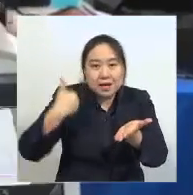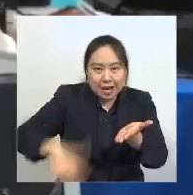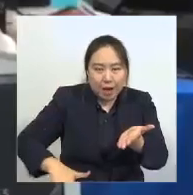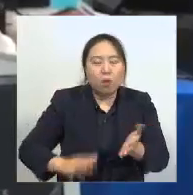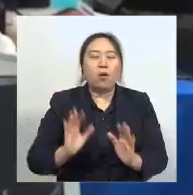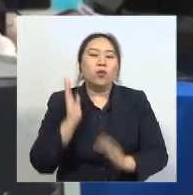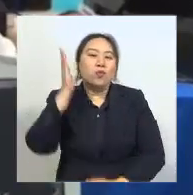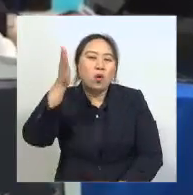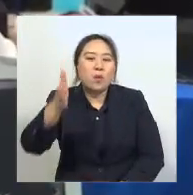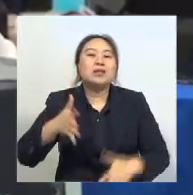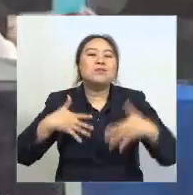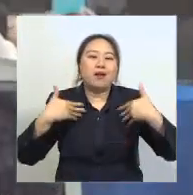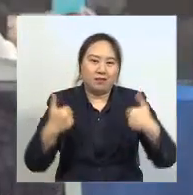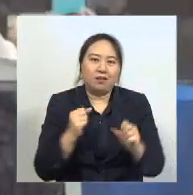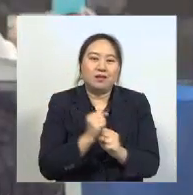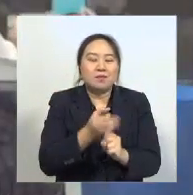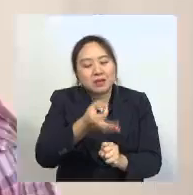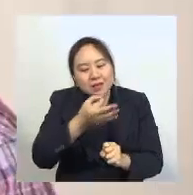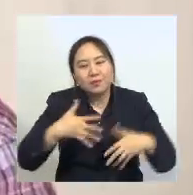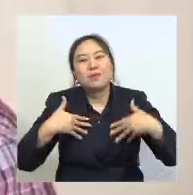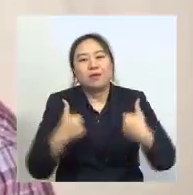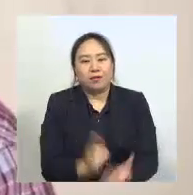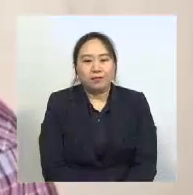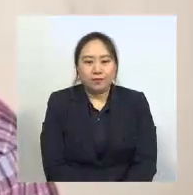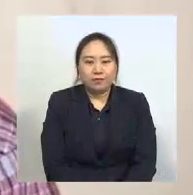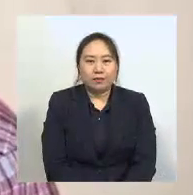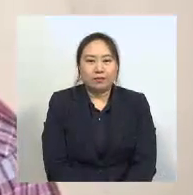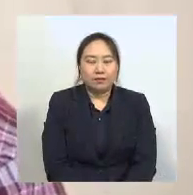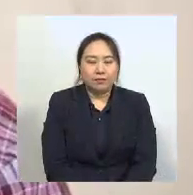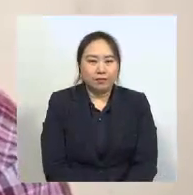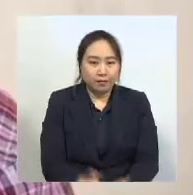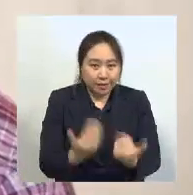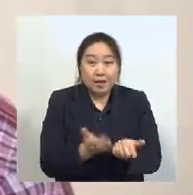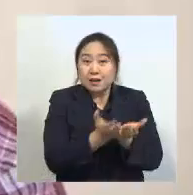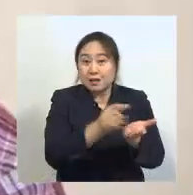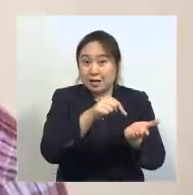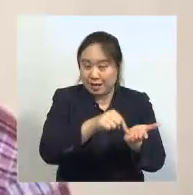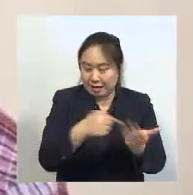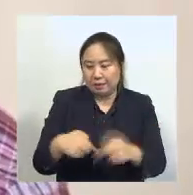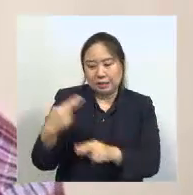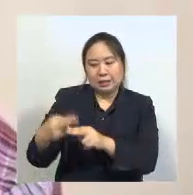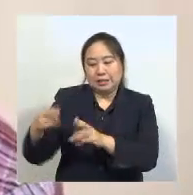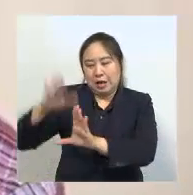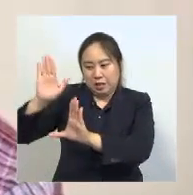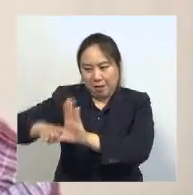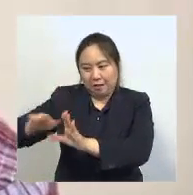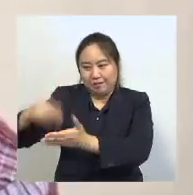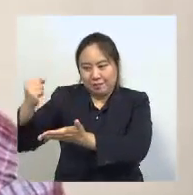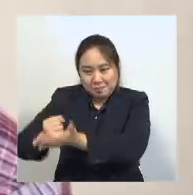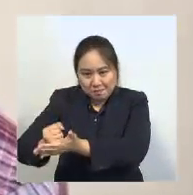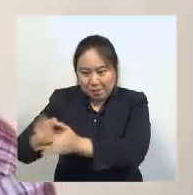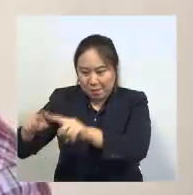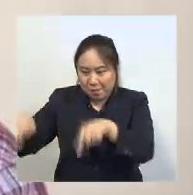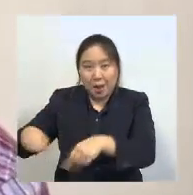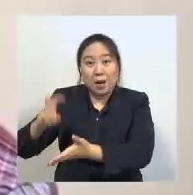ขึ้นครับการหากินหาอะไร เนี่ยนะคะพอจดทะเบียนเรือแล้วก็จะทำให้มีความสบายใจในการประกอบอา